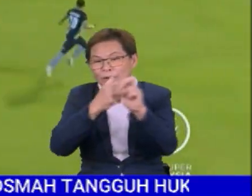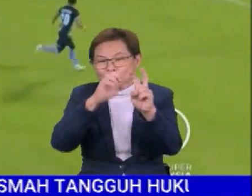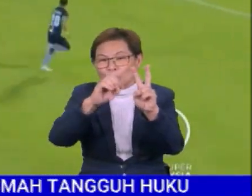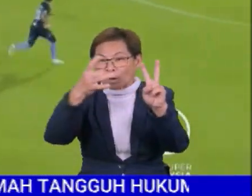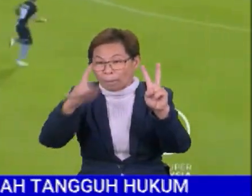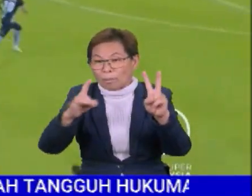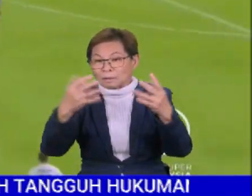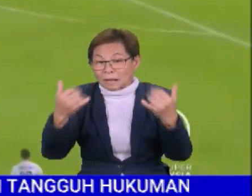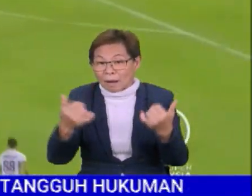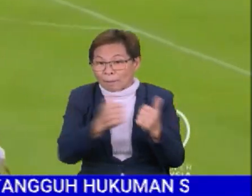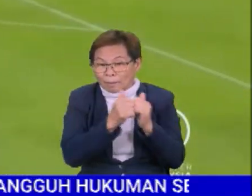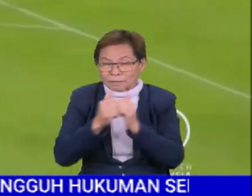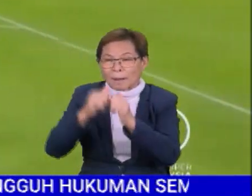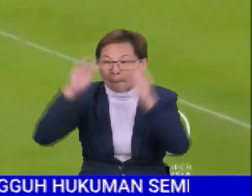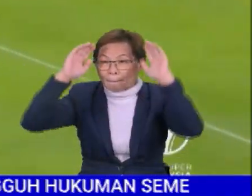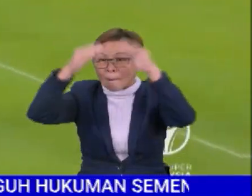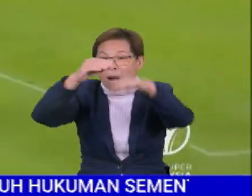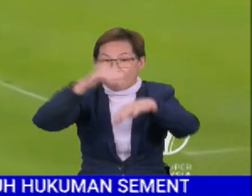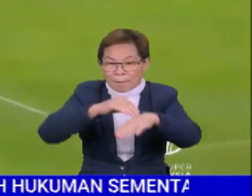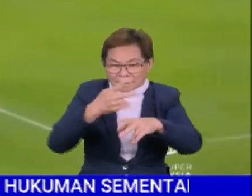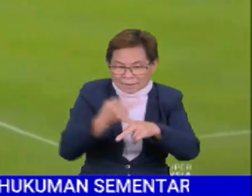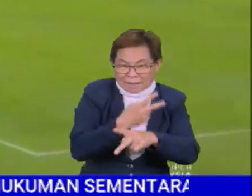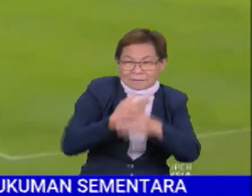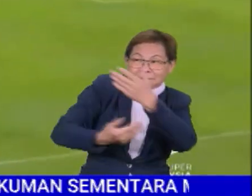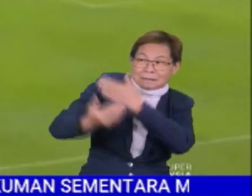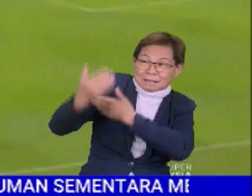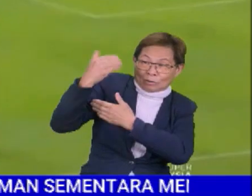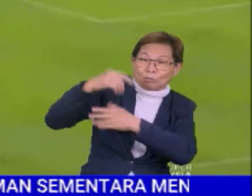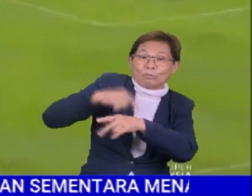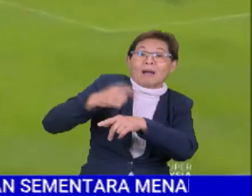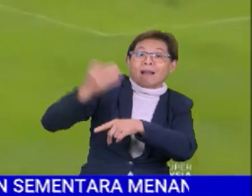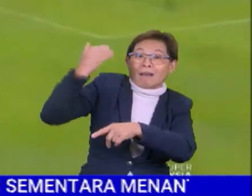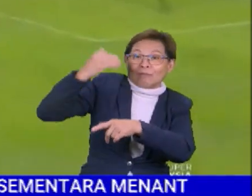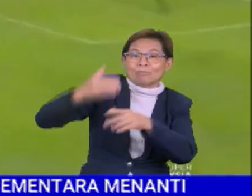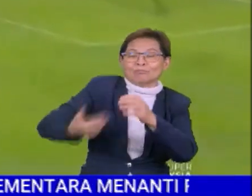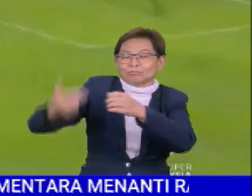dan bersama Sri Pahang pada musim lalu